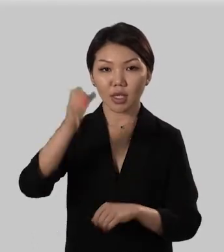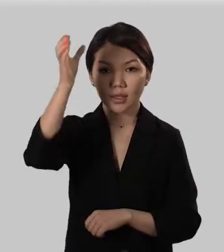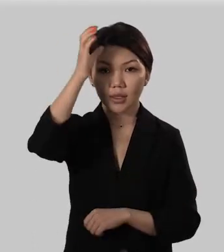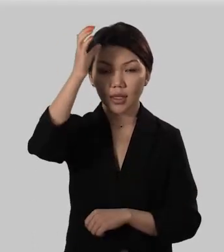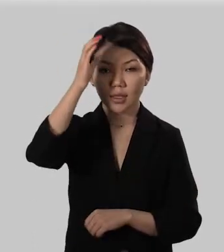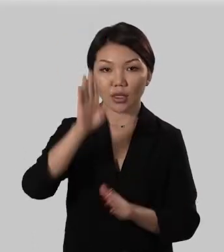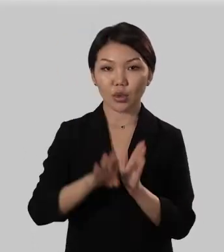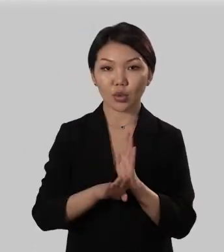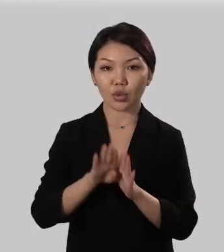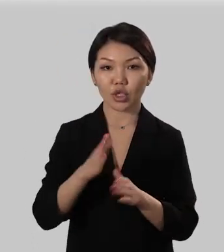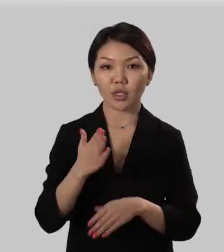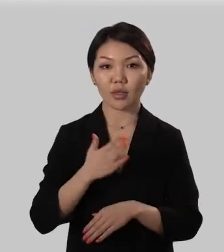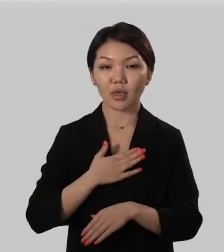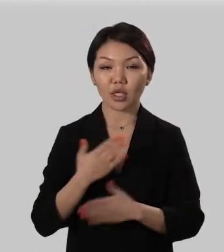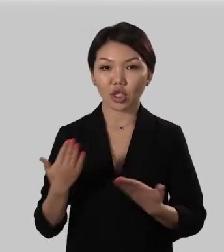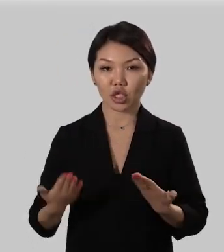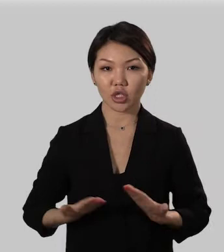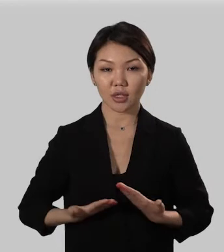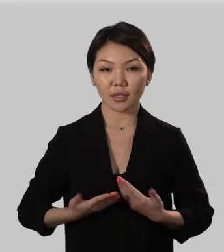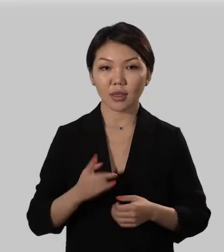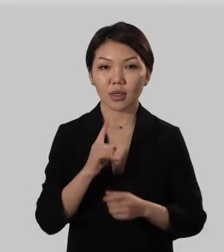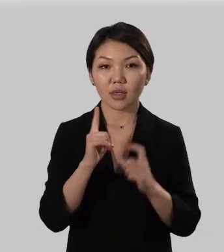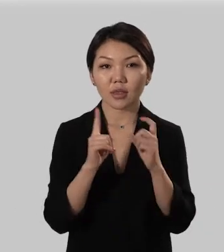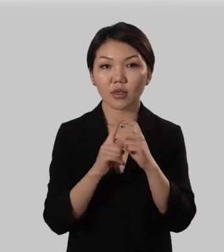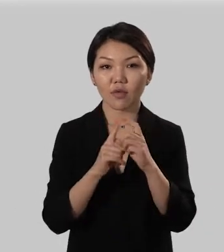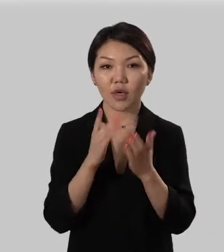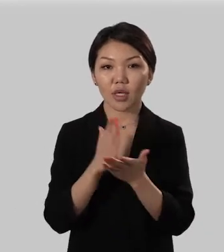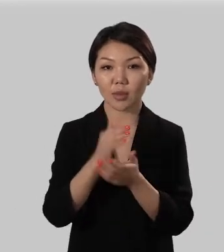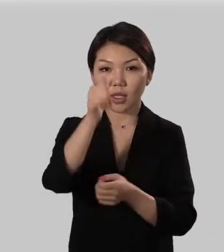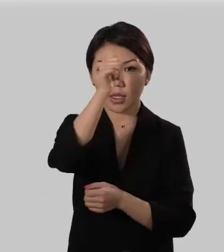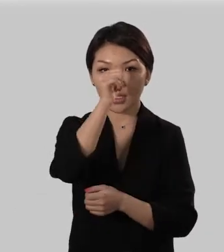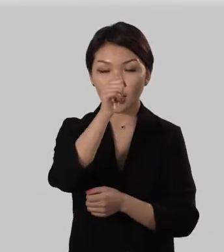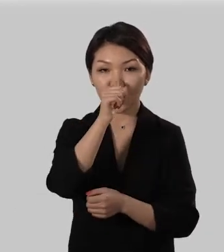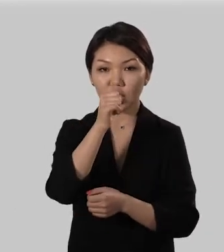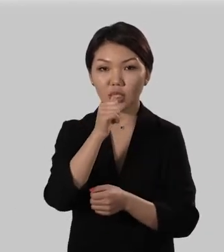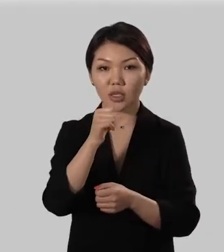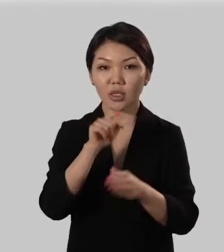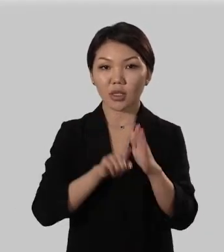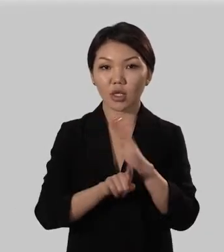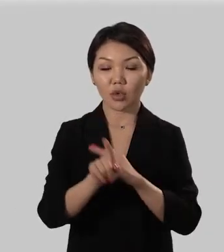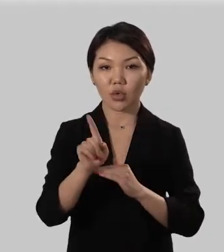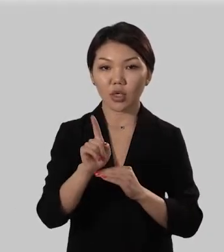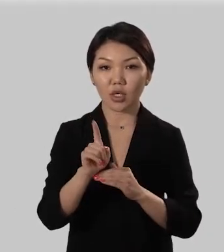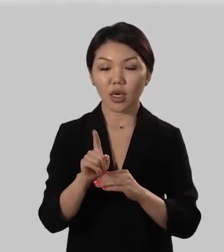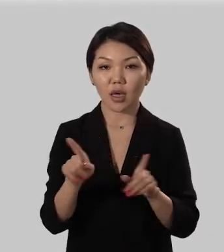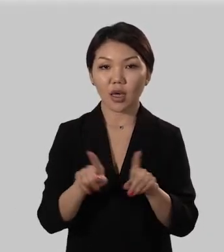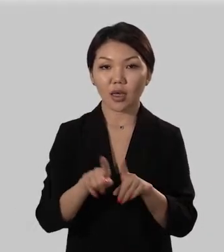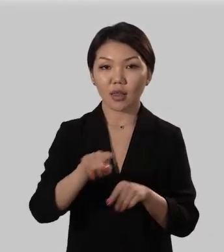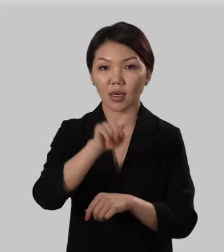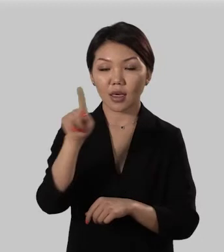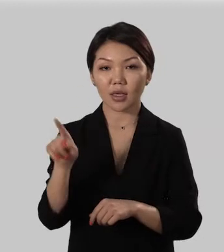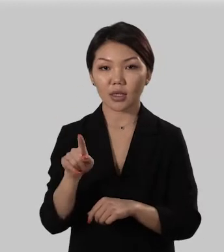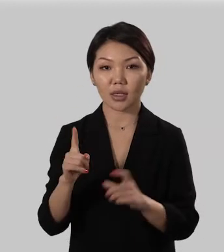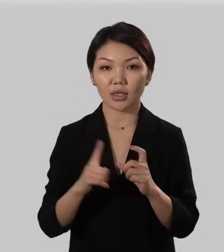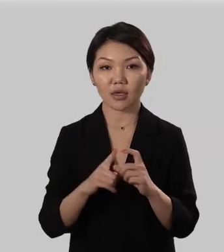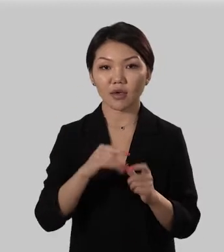улучшения нашей жизни слово имеет греческие корни однокоренные слова